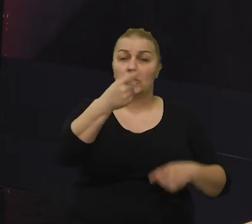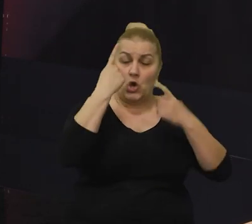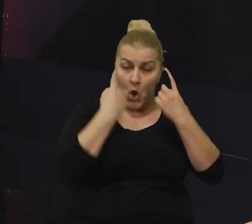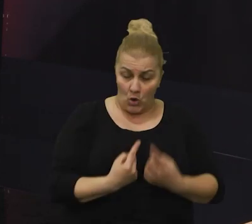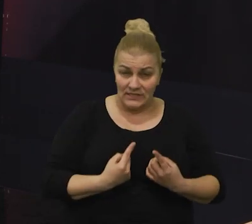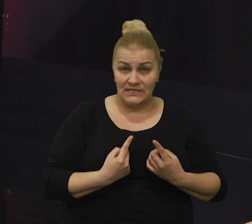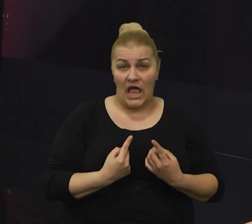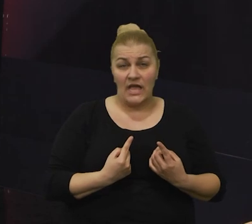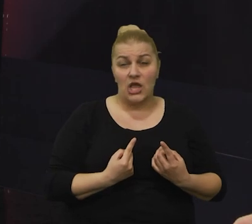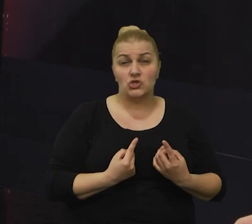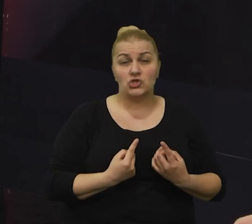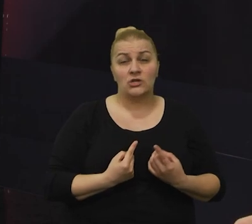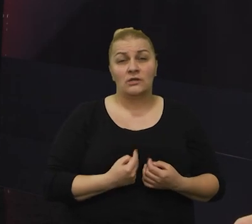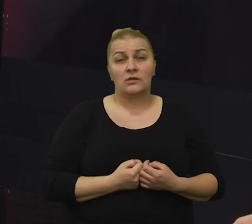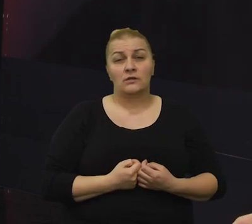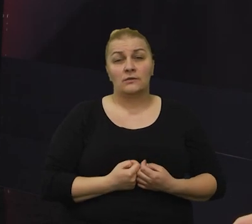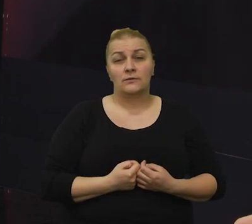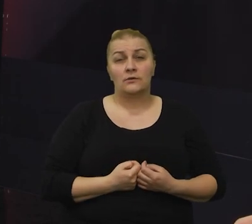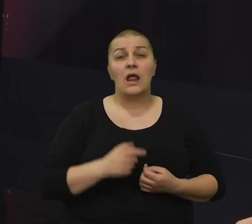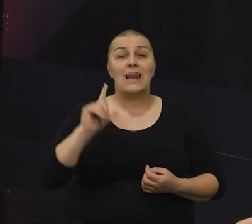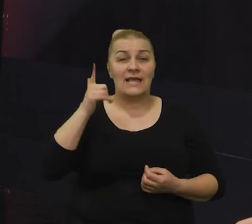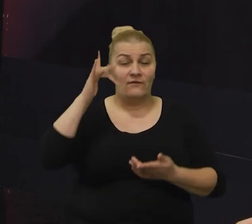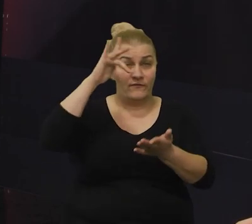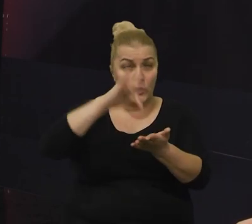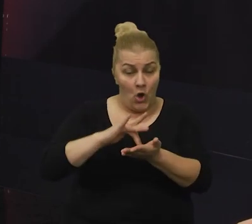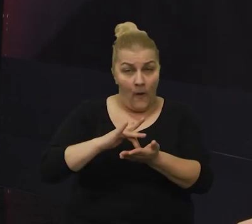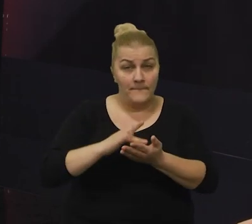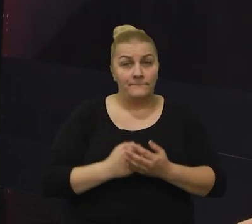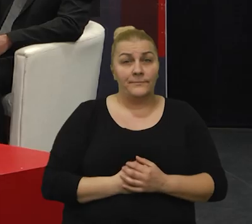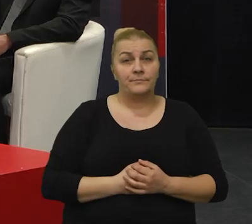ti ostaješ u Livno,